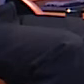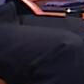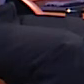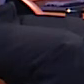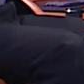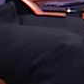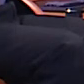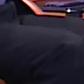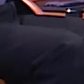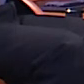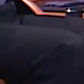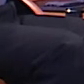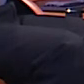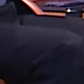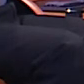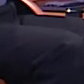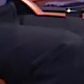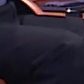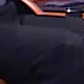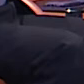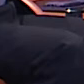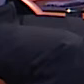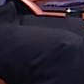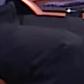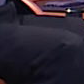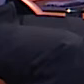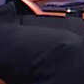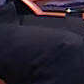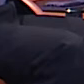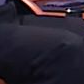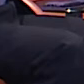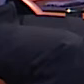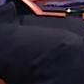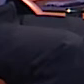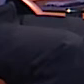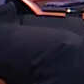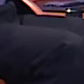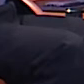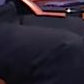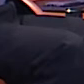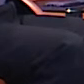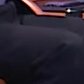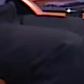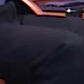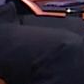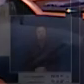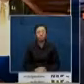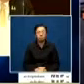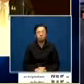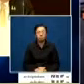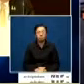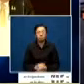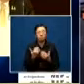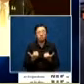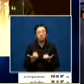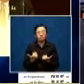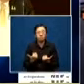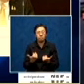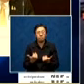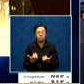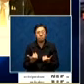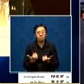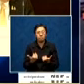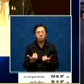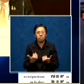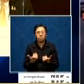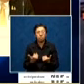จะต้องทำทุเรศขนาดนี้เลย คือผมคิดว่าเราควรจะผบตรผบชนชุดนี้เนี่ยนะฮะมันควร